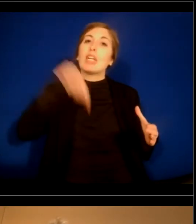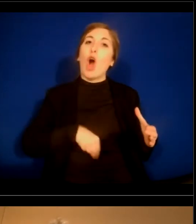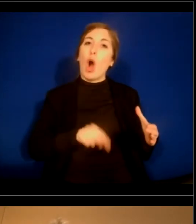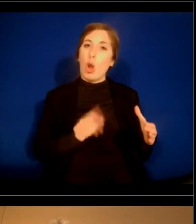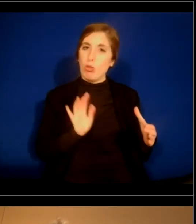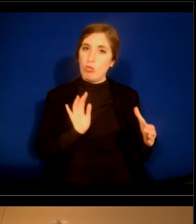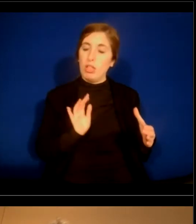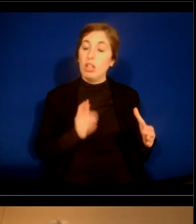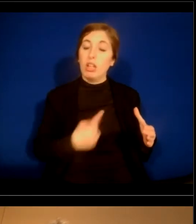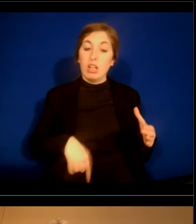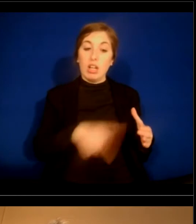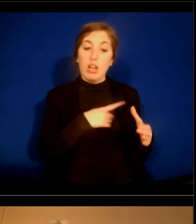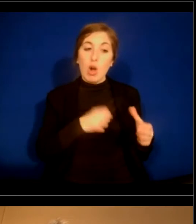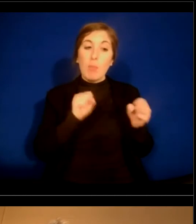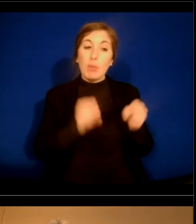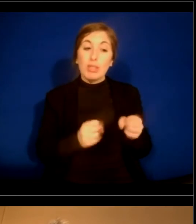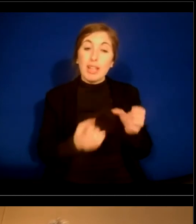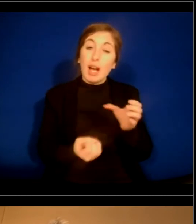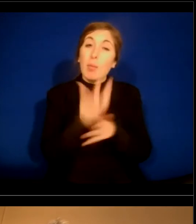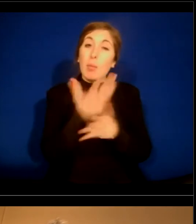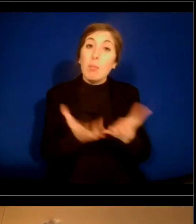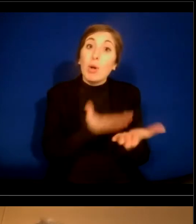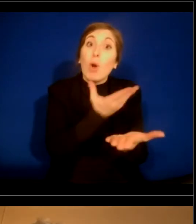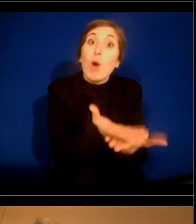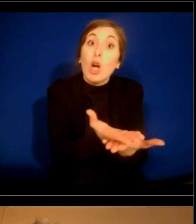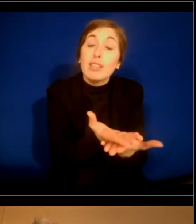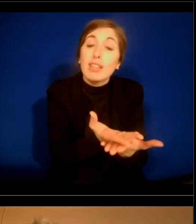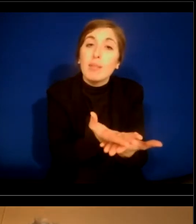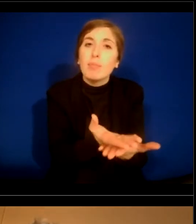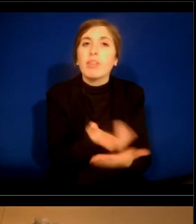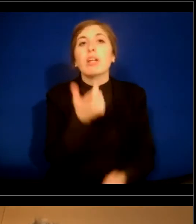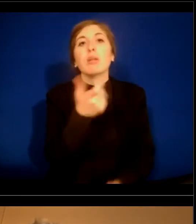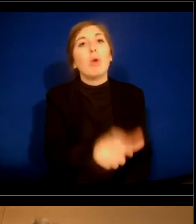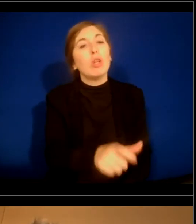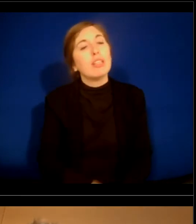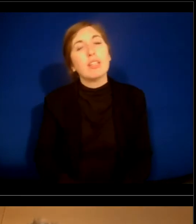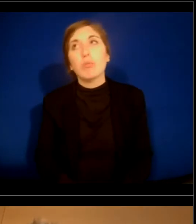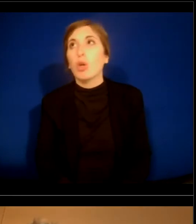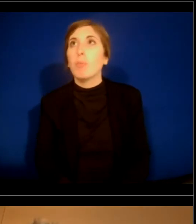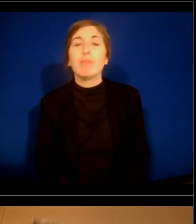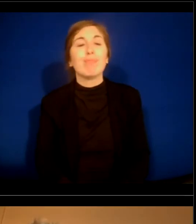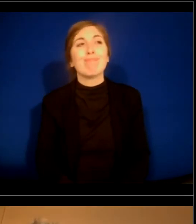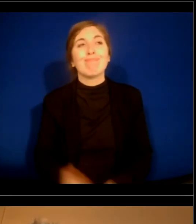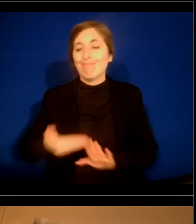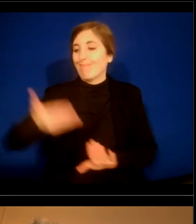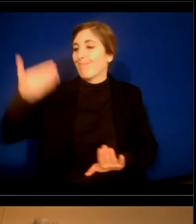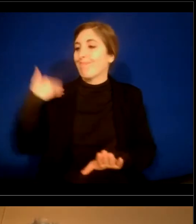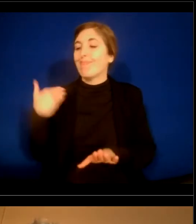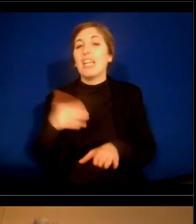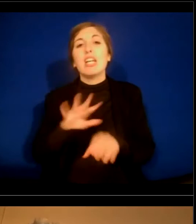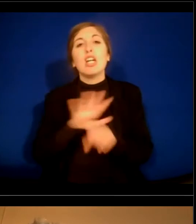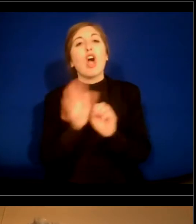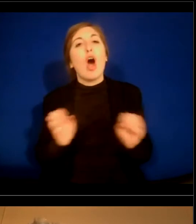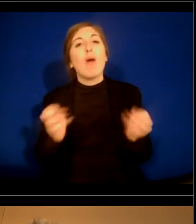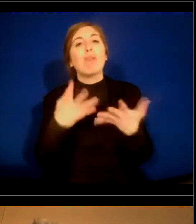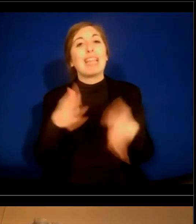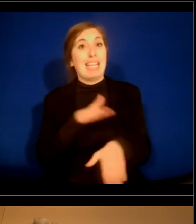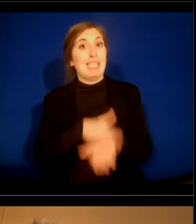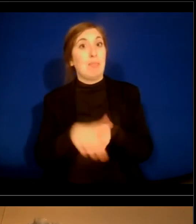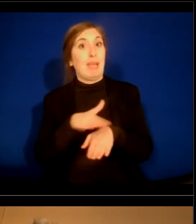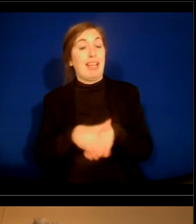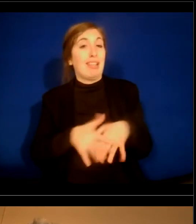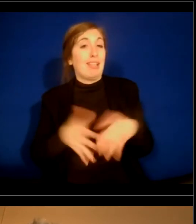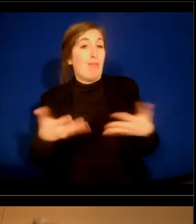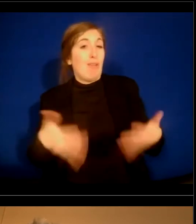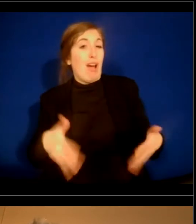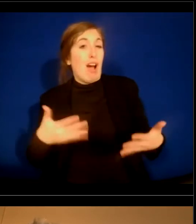proposte. Perché l'esperienza del Covid ci ha mostrato come